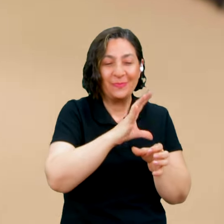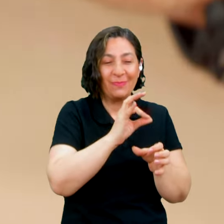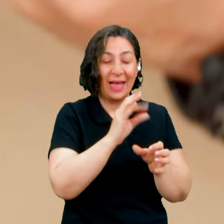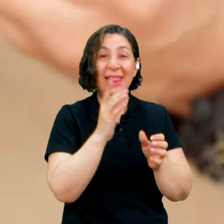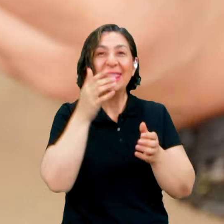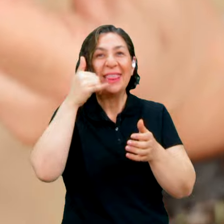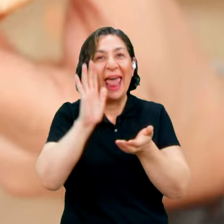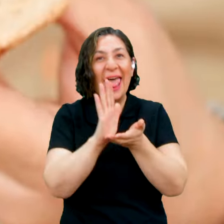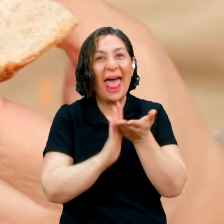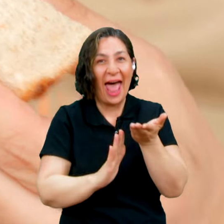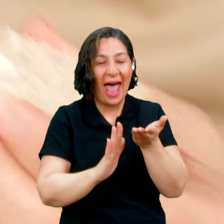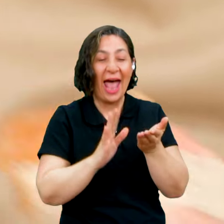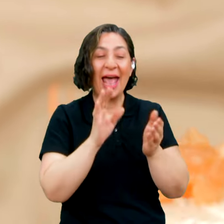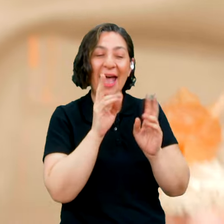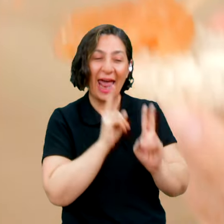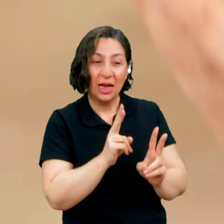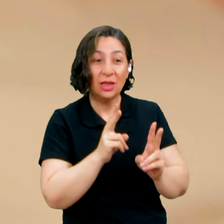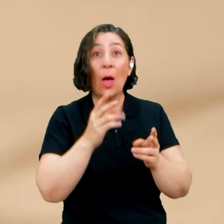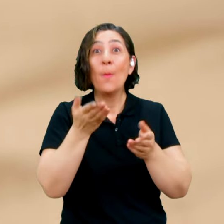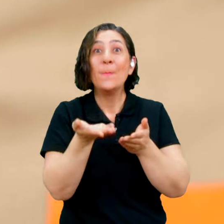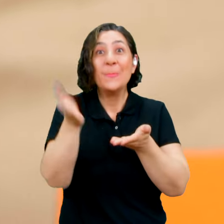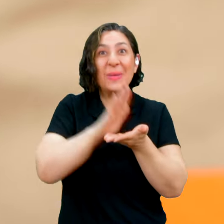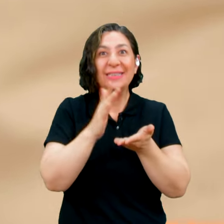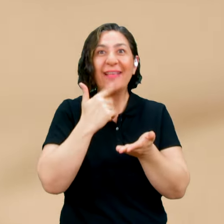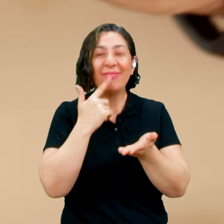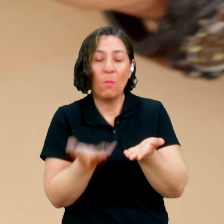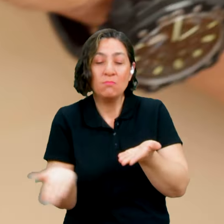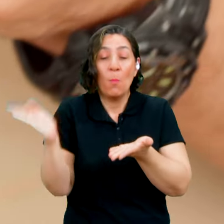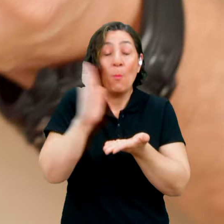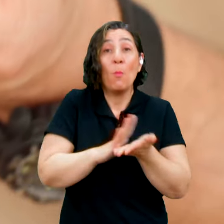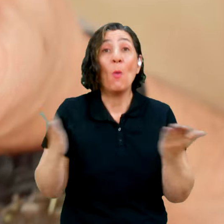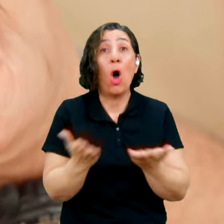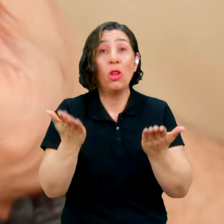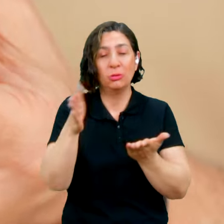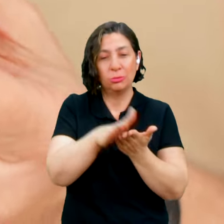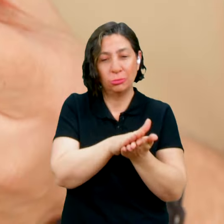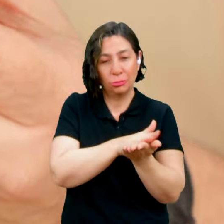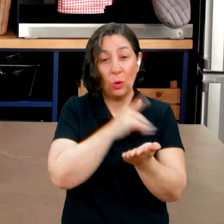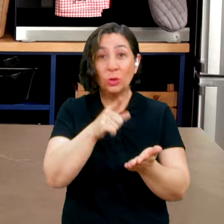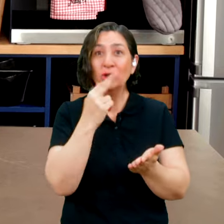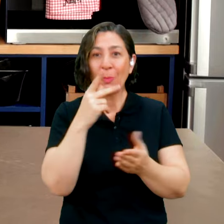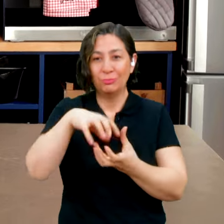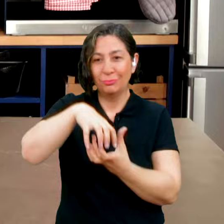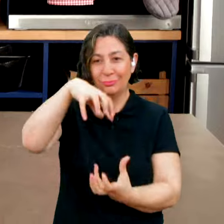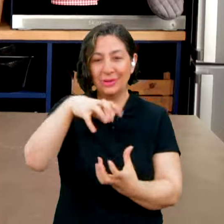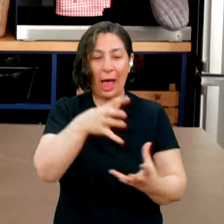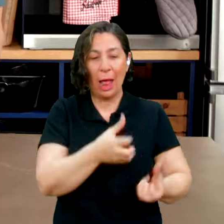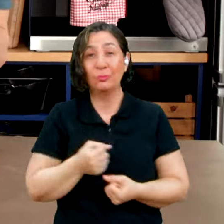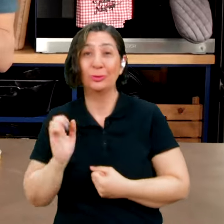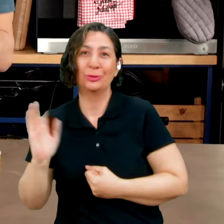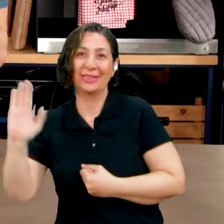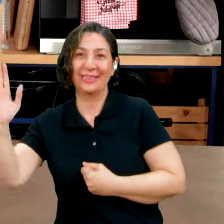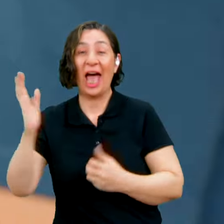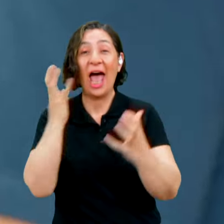Unutmayın, tereyağını kararında, marmeladını bol süreceksiniz. Paşabahçe Homemade'de de isterseniz böyle alıp